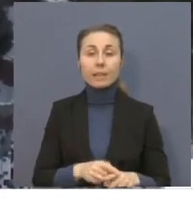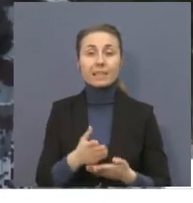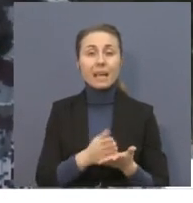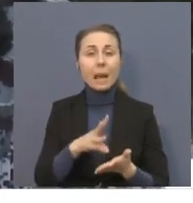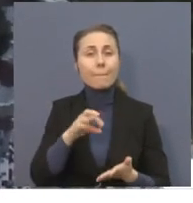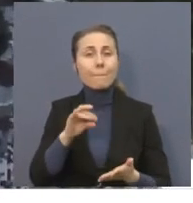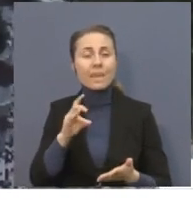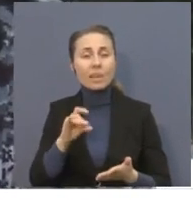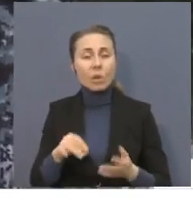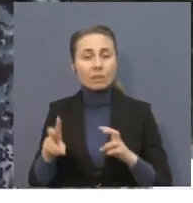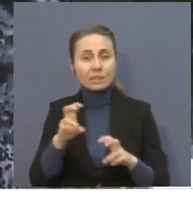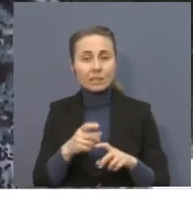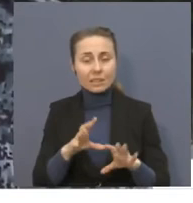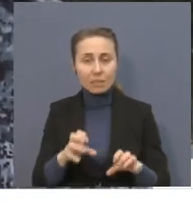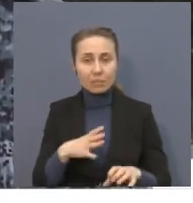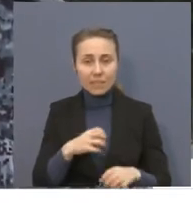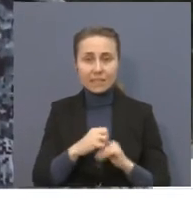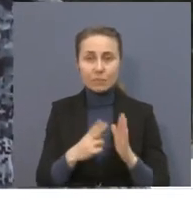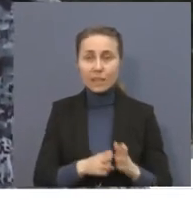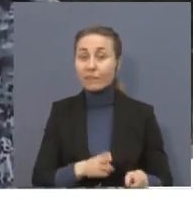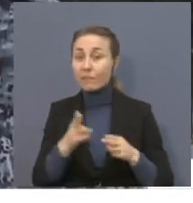Служебно-минно-розыскными собаками 17 выездов было осуществлено.